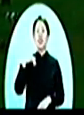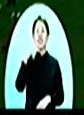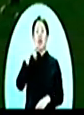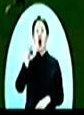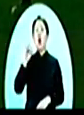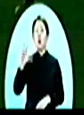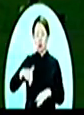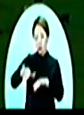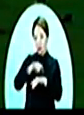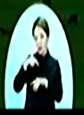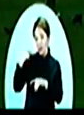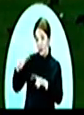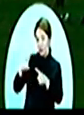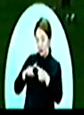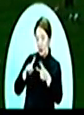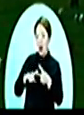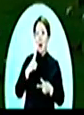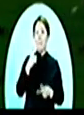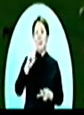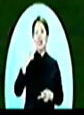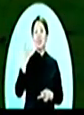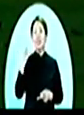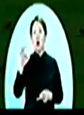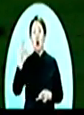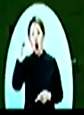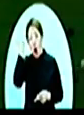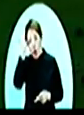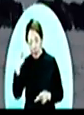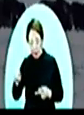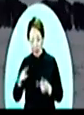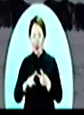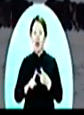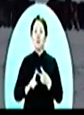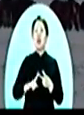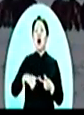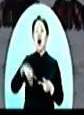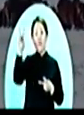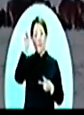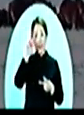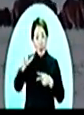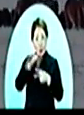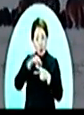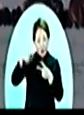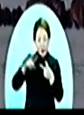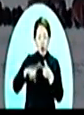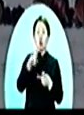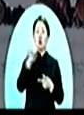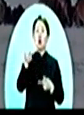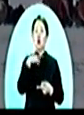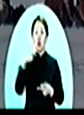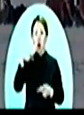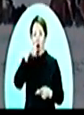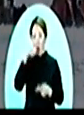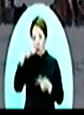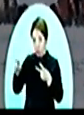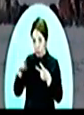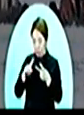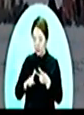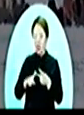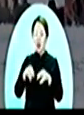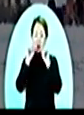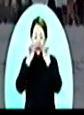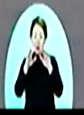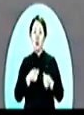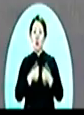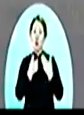найрамдах ардчилсан Лаос ард улсад 1050 хонь, бүгд найрамдах социалист Вьетнам улсад 100 тулгаа дуг